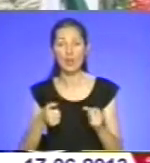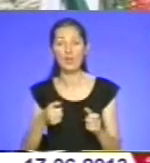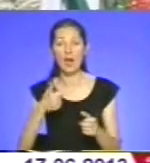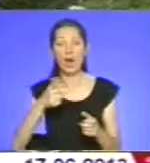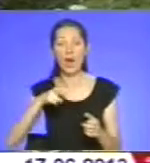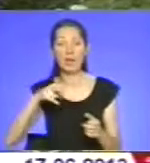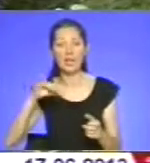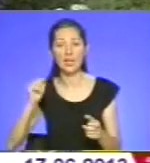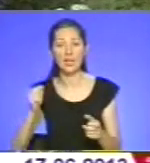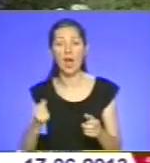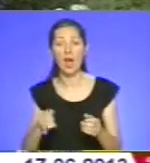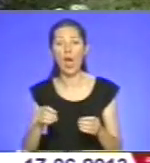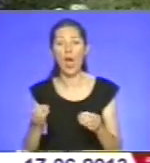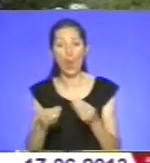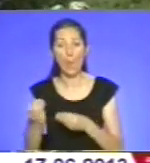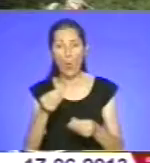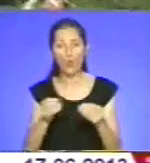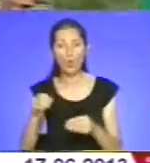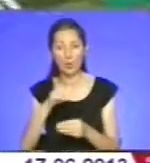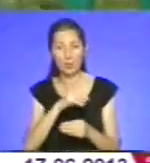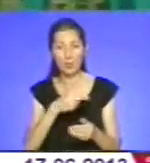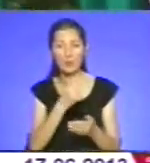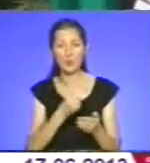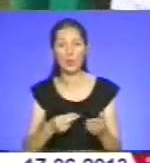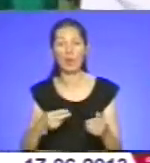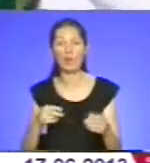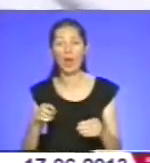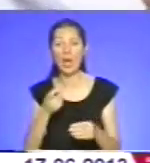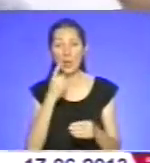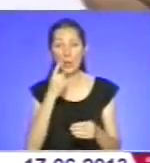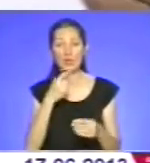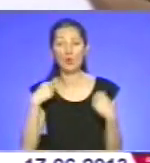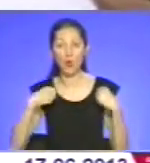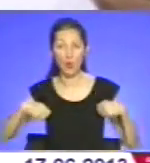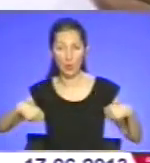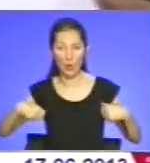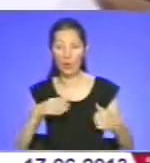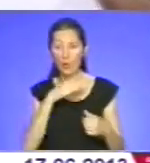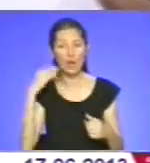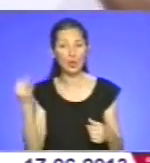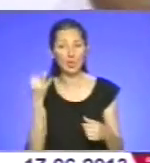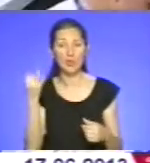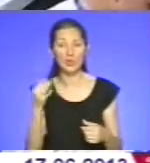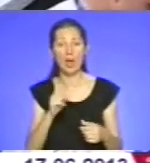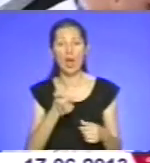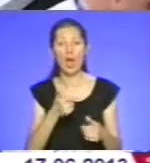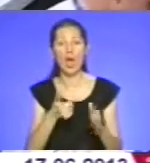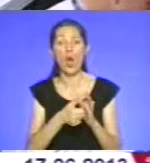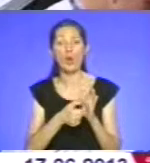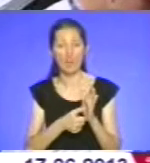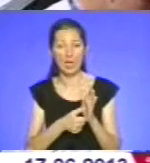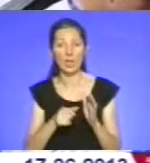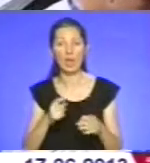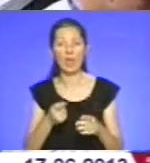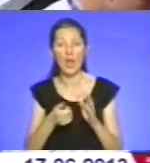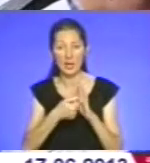солі, розфарбовування писанок та футболок і ще багато цікавого. Гончарі, різьбярі та майстри з малювання по склі